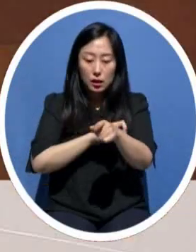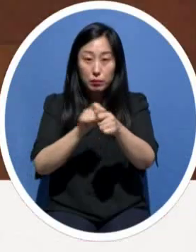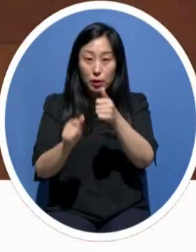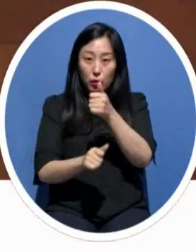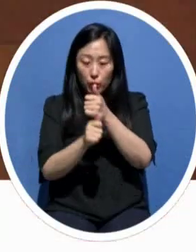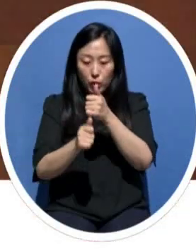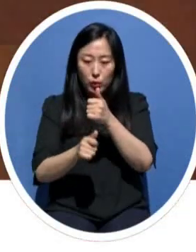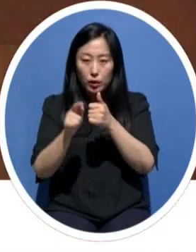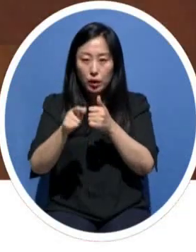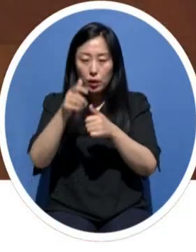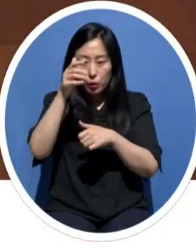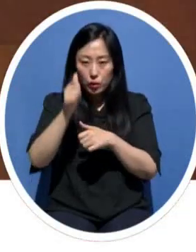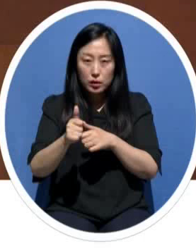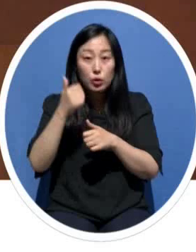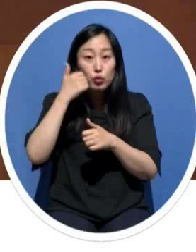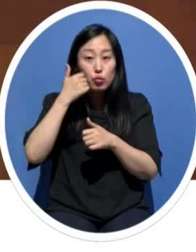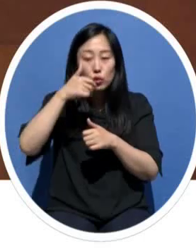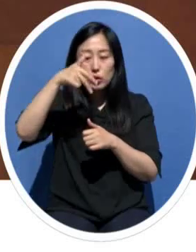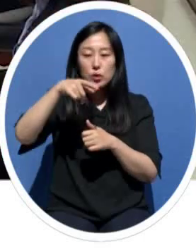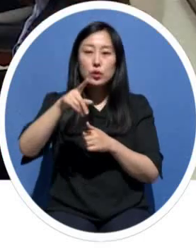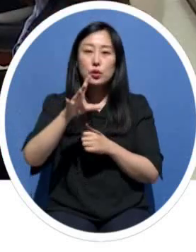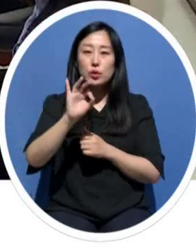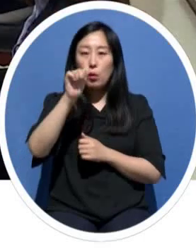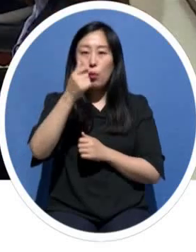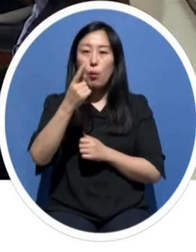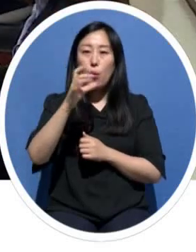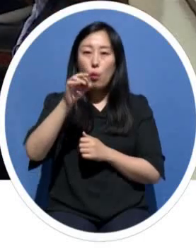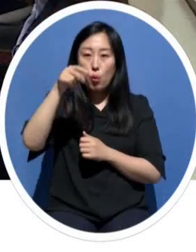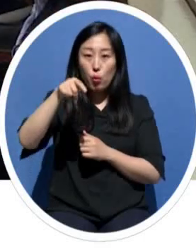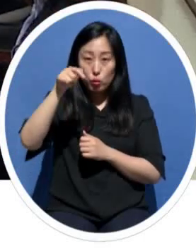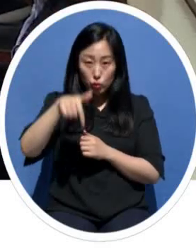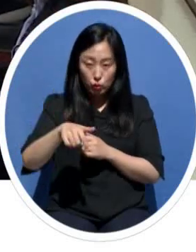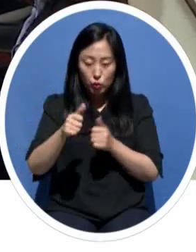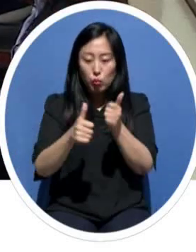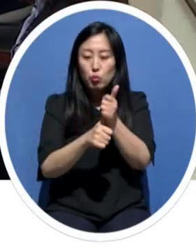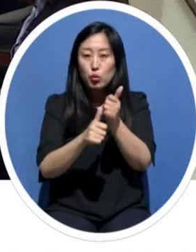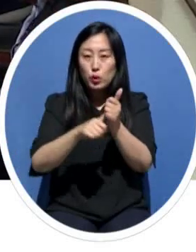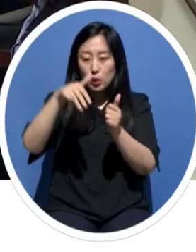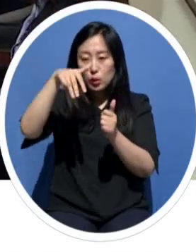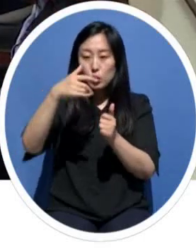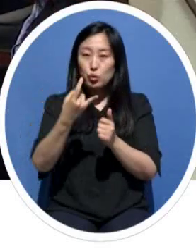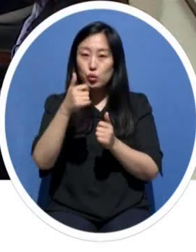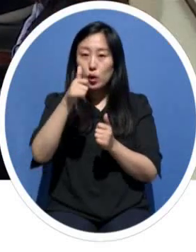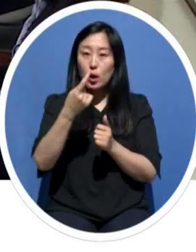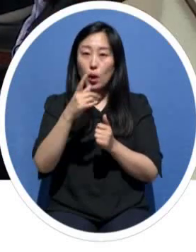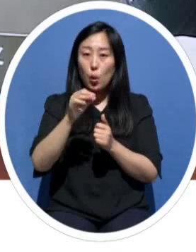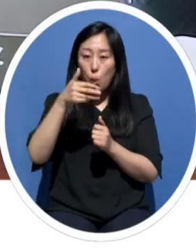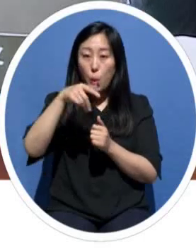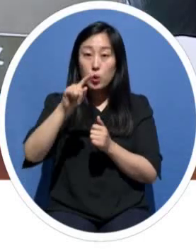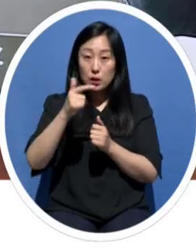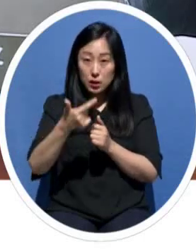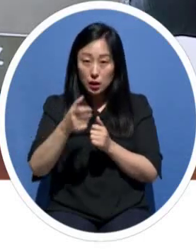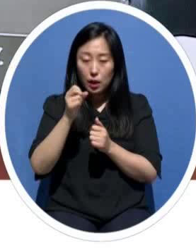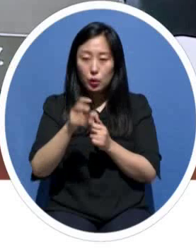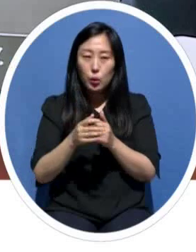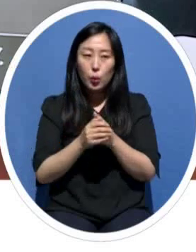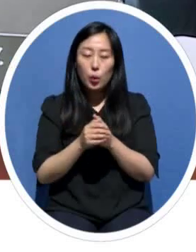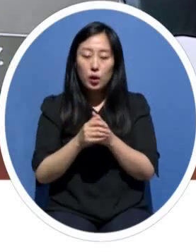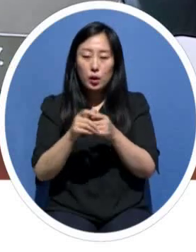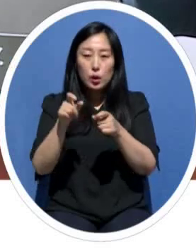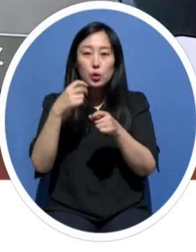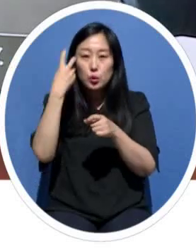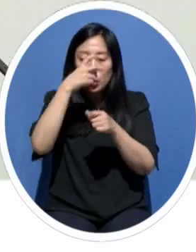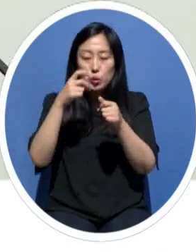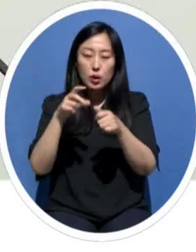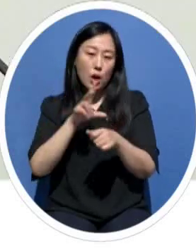특별위원회는 정홍숙 의원이 위원장에 선출됐습니다. 최용찬 의원이 부위원장을, 권성화, 김영철, 이의찬 의원이